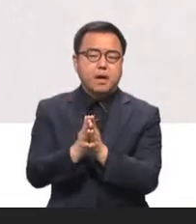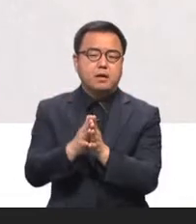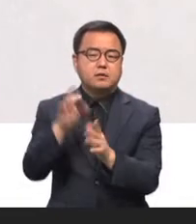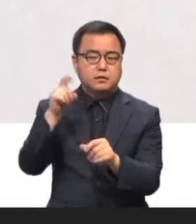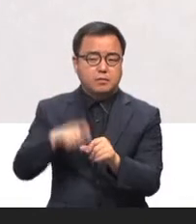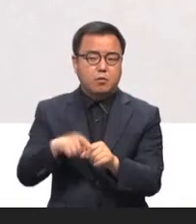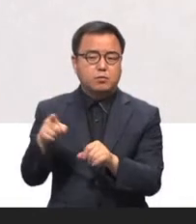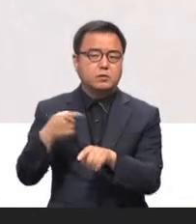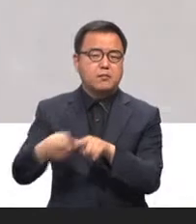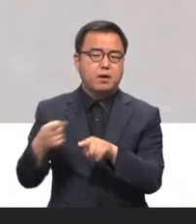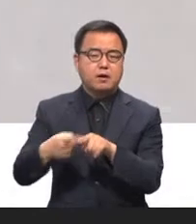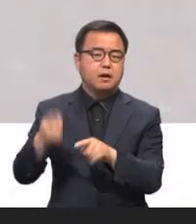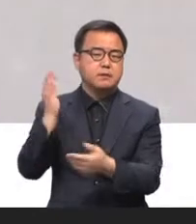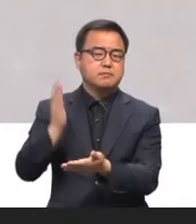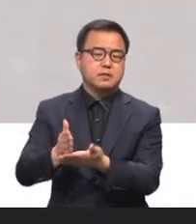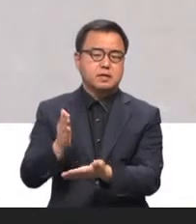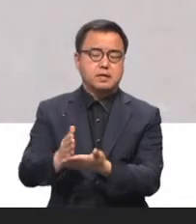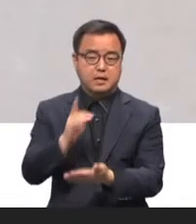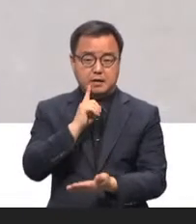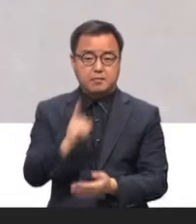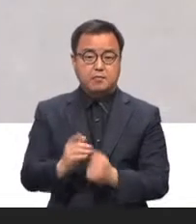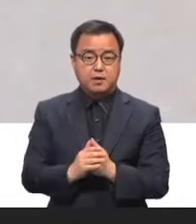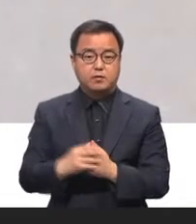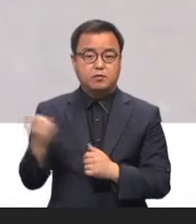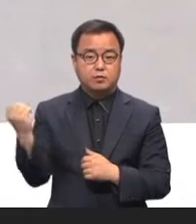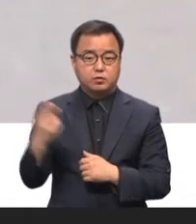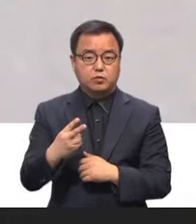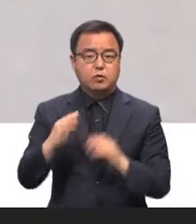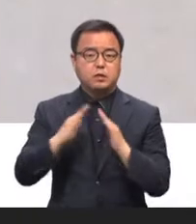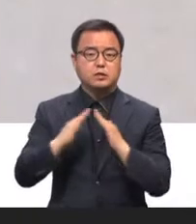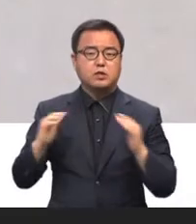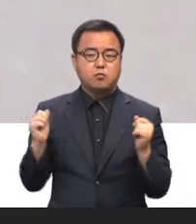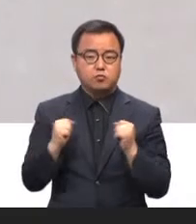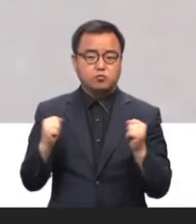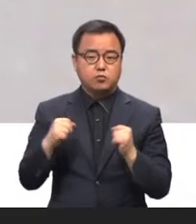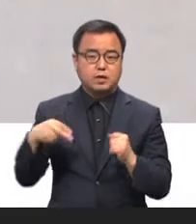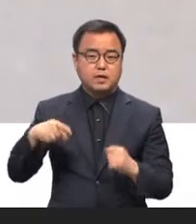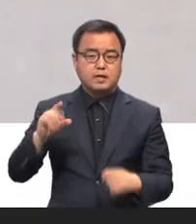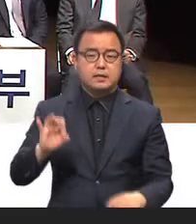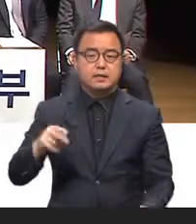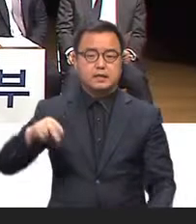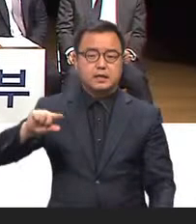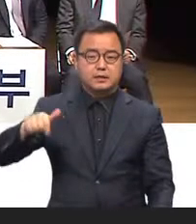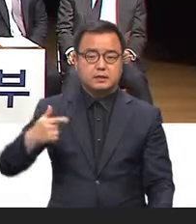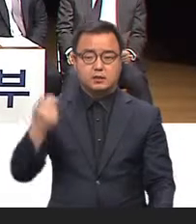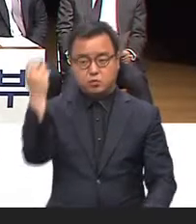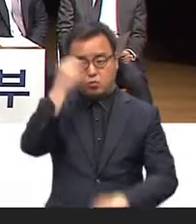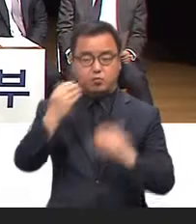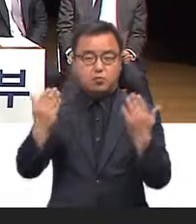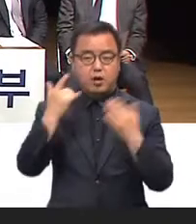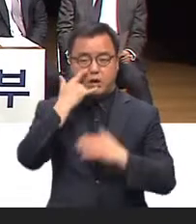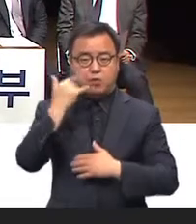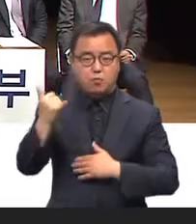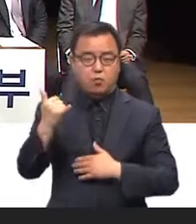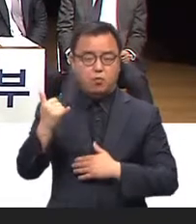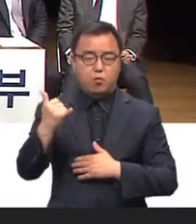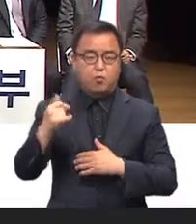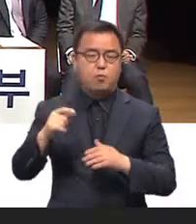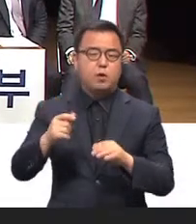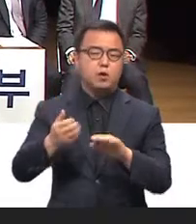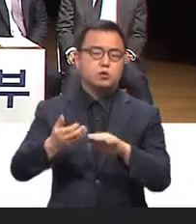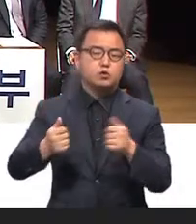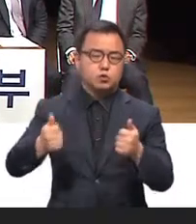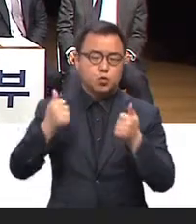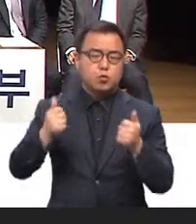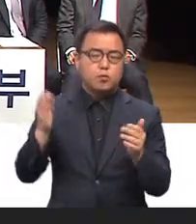요구를 했습니다 그리고 전북의 상산고 도 학부모 동문들의 첨 걸 기대 이어서 주변 주민들까지